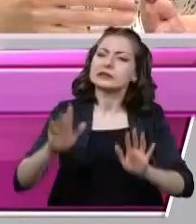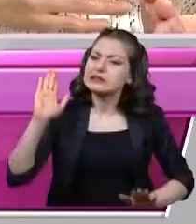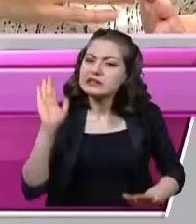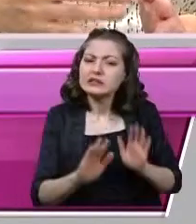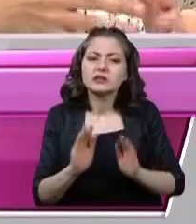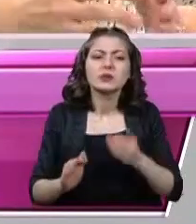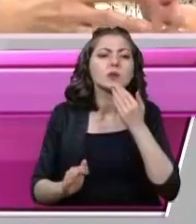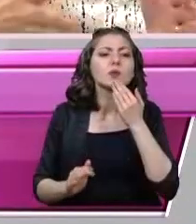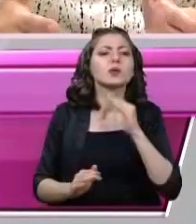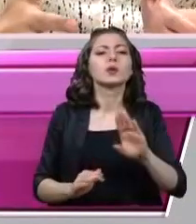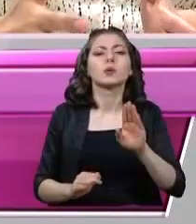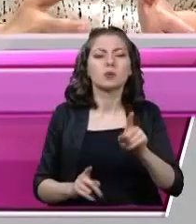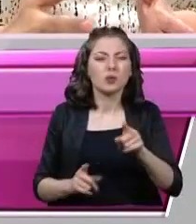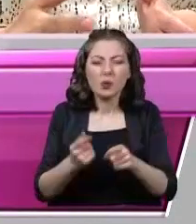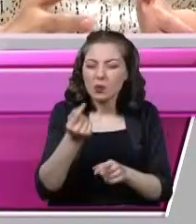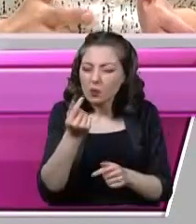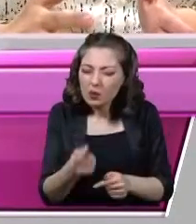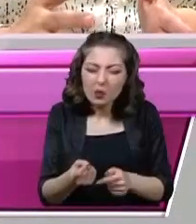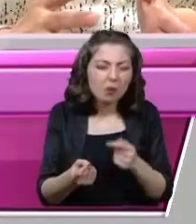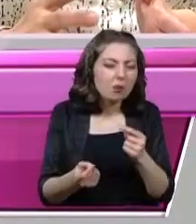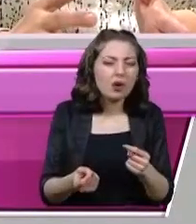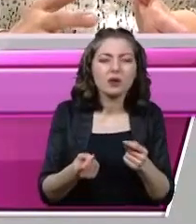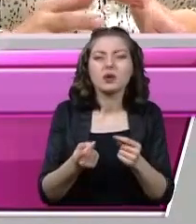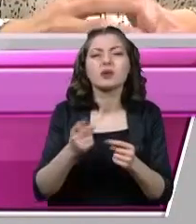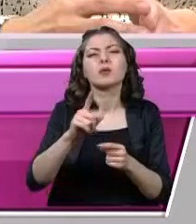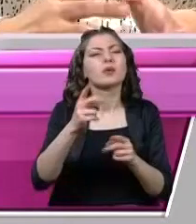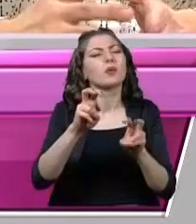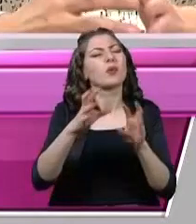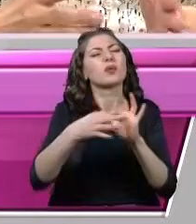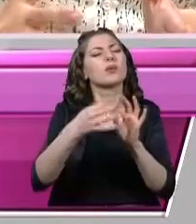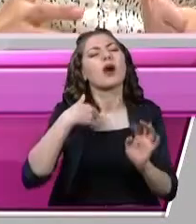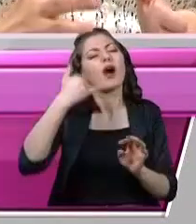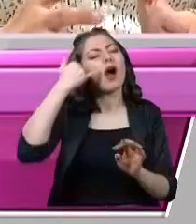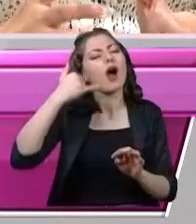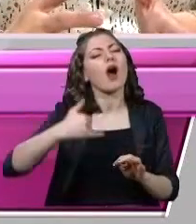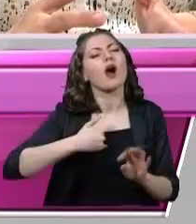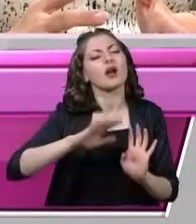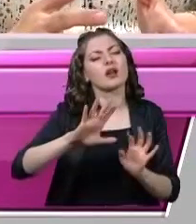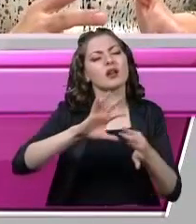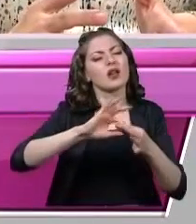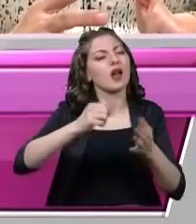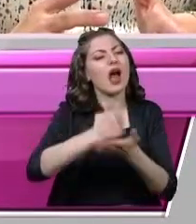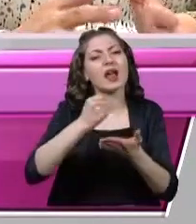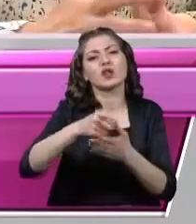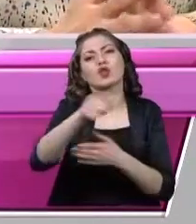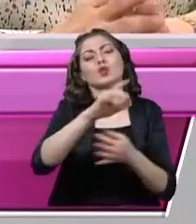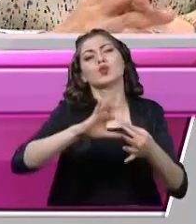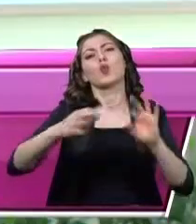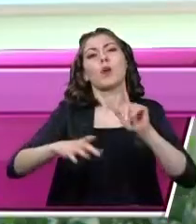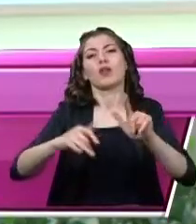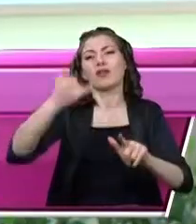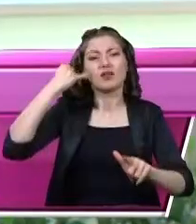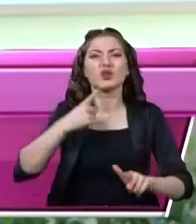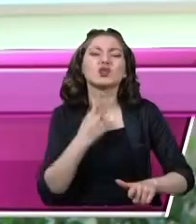Yoksa bu küçük ufak tefek şeyler için Lütfen beni arama dedi sen dedi bunu kendi eşinle birlikte çözmeyi Sinan acaba